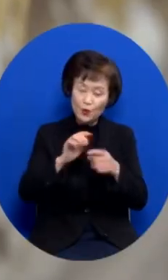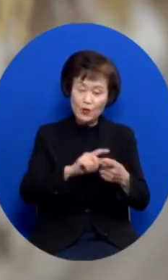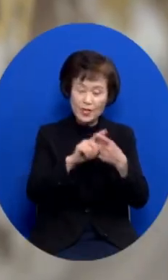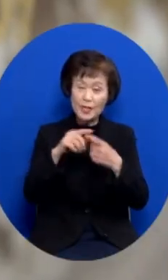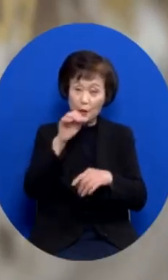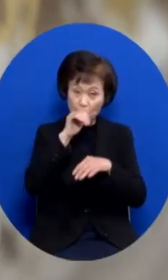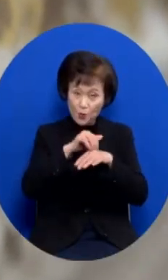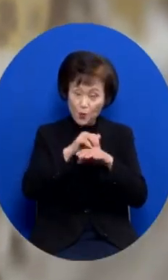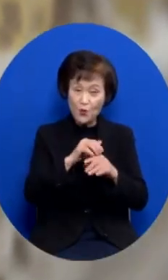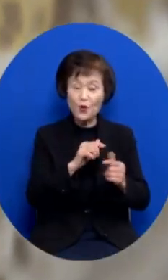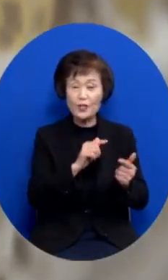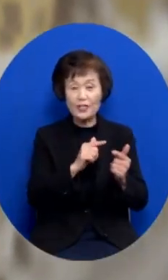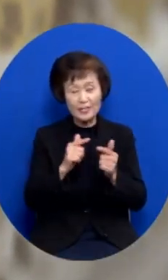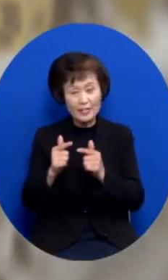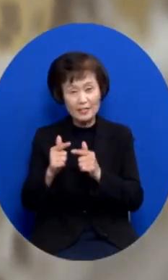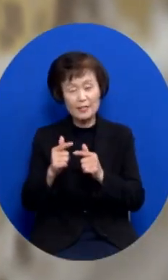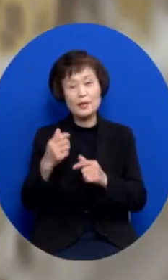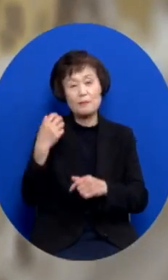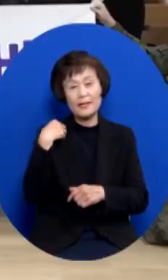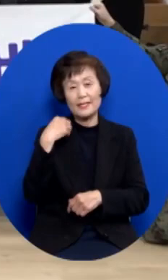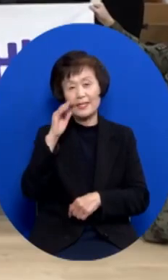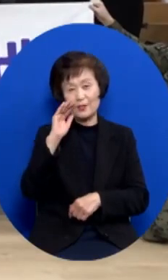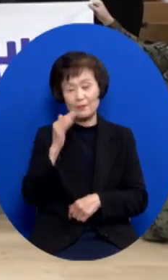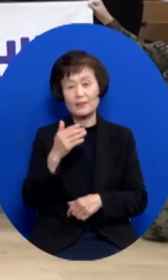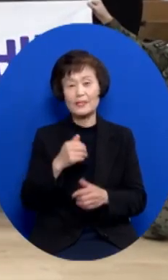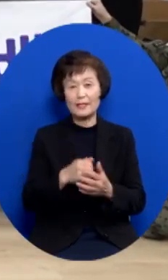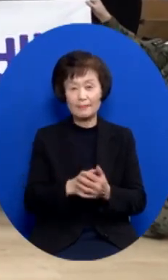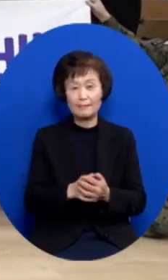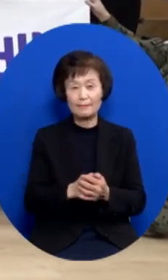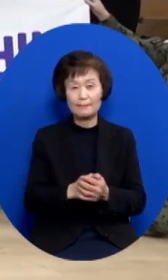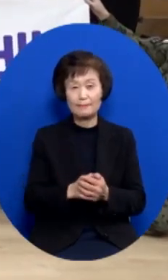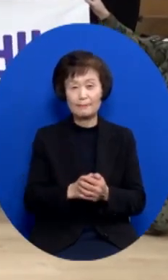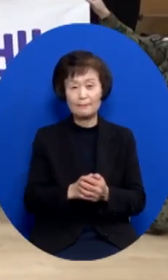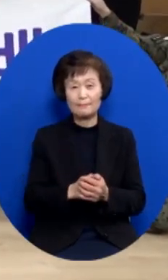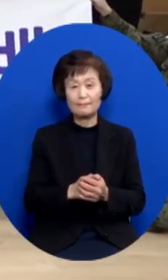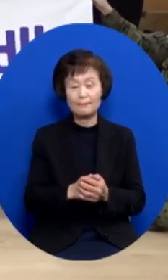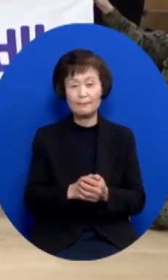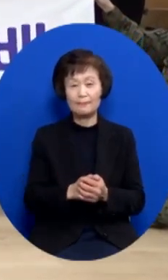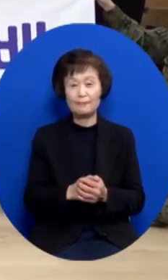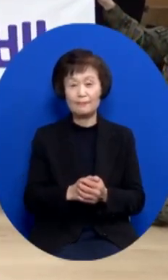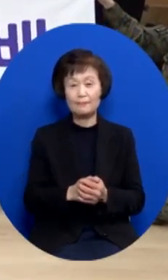군사 교류 작전을 수행합니다. CTS 뉴스 김인혜입니다.